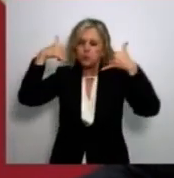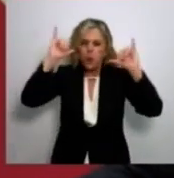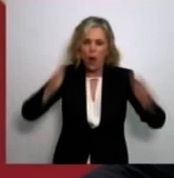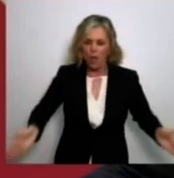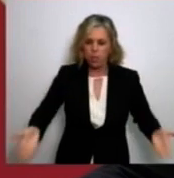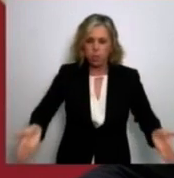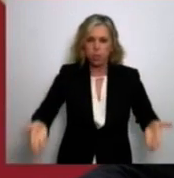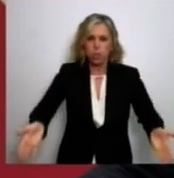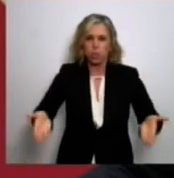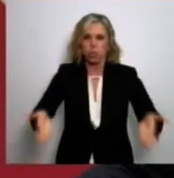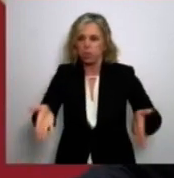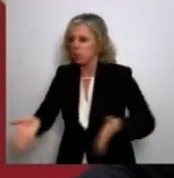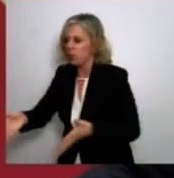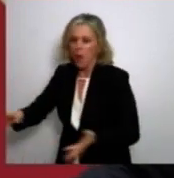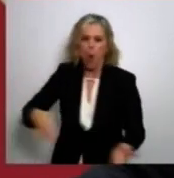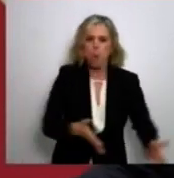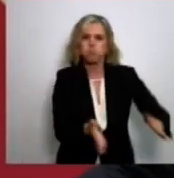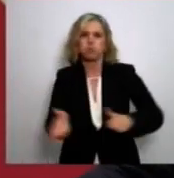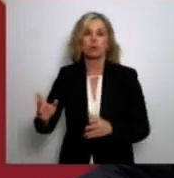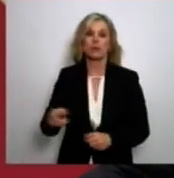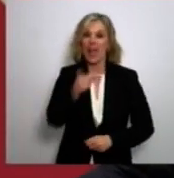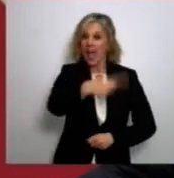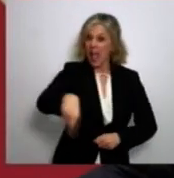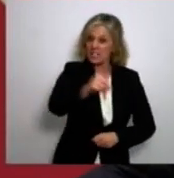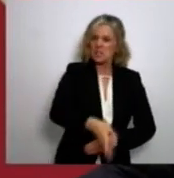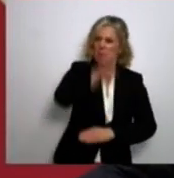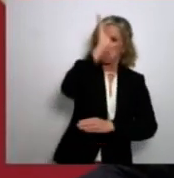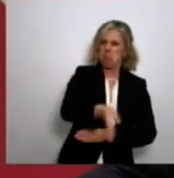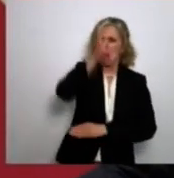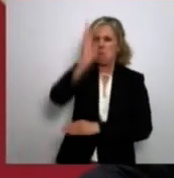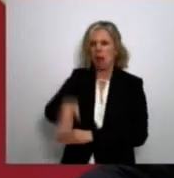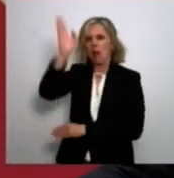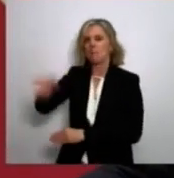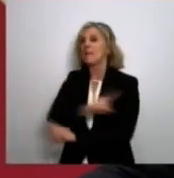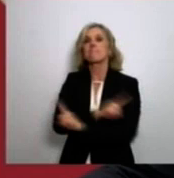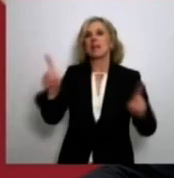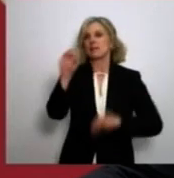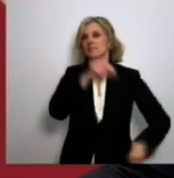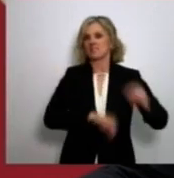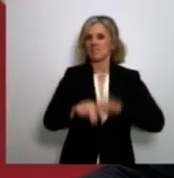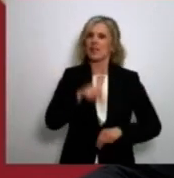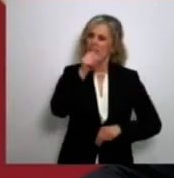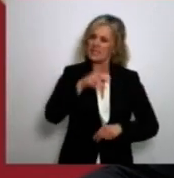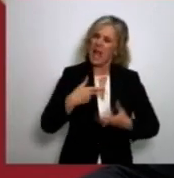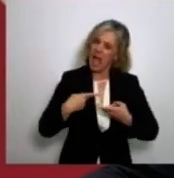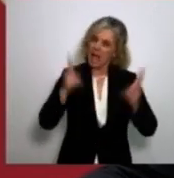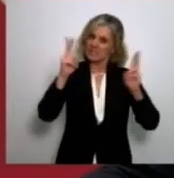την ανάγκη που αυτοί σας δημιούργησαν. Πληρώστε τους με το ίδιο νόμισμα. Αφήστε τους να σας χτυπάνε στην